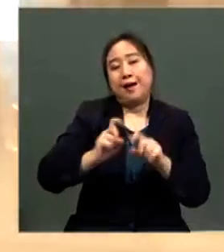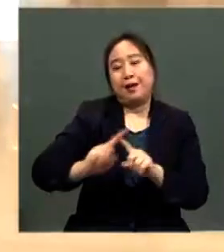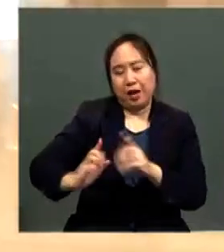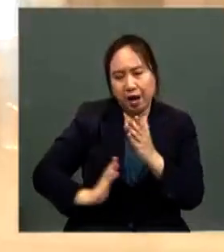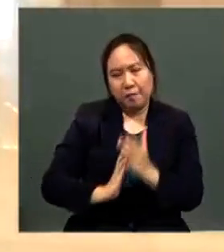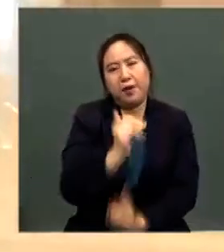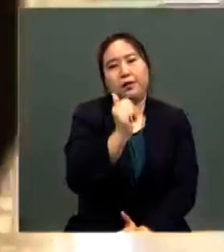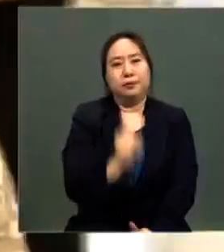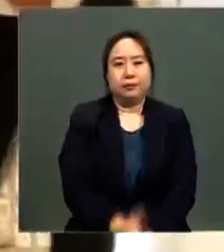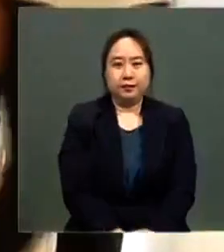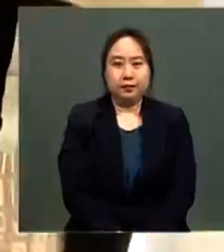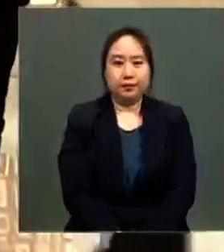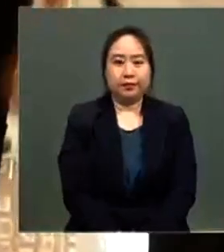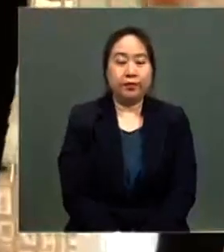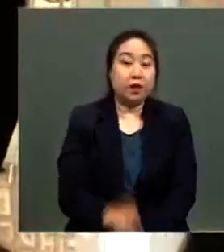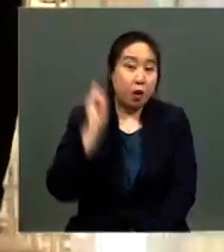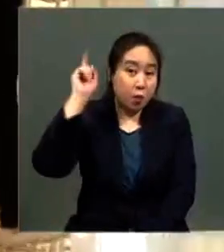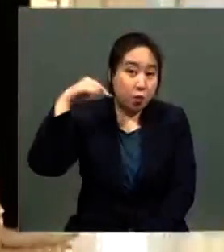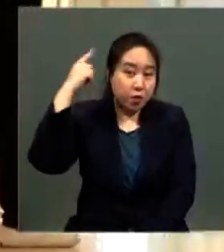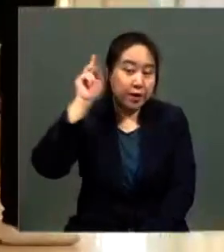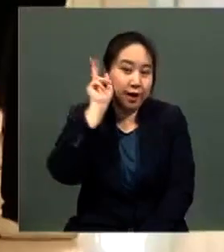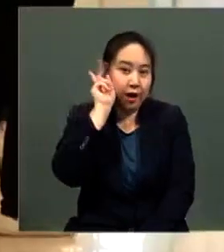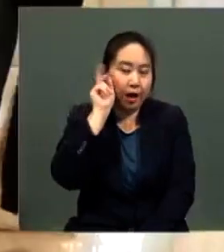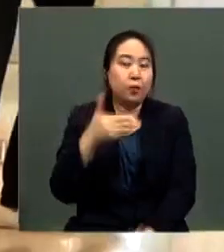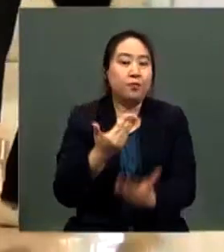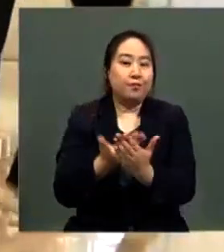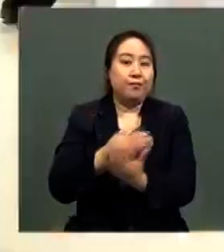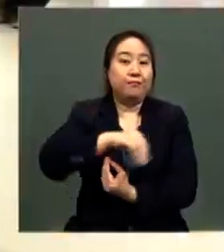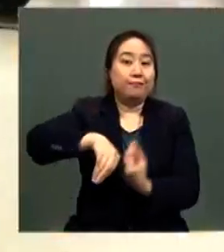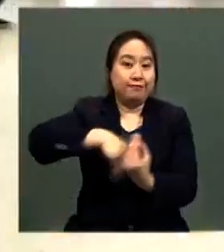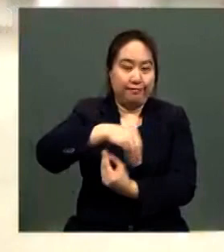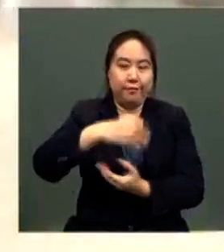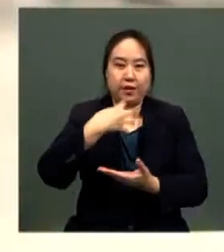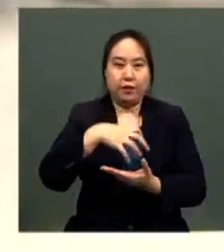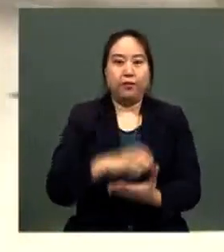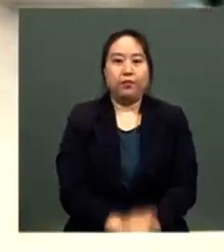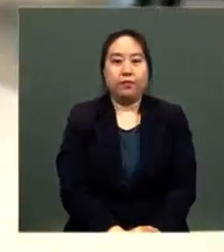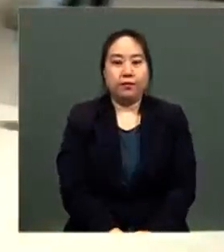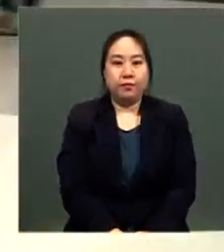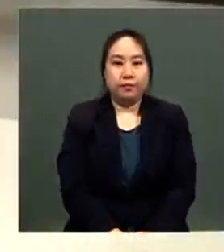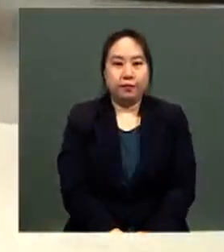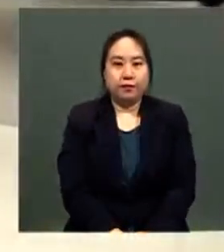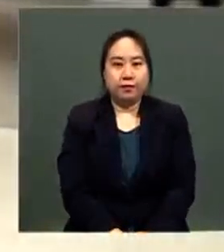งนี้จินตนาทิพยรัตน์กุลทีมข่าวเศรษฐกิจรายงาน